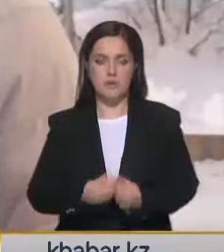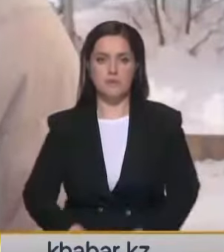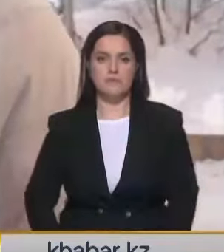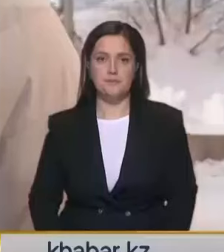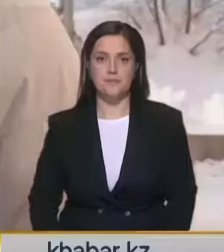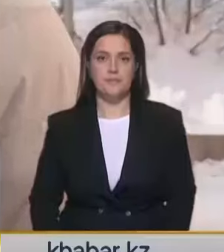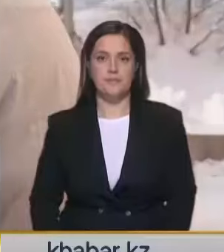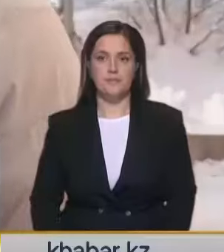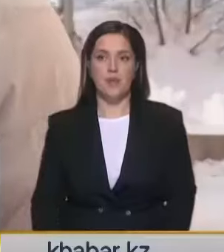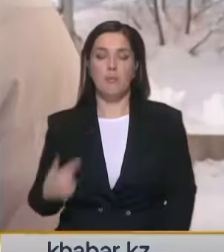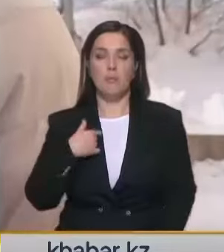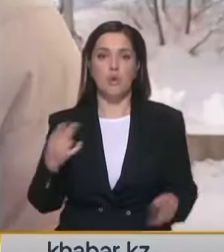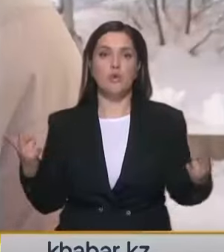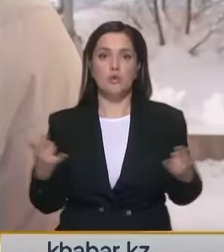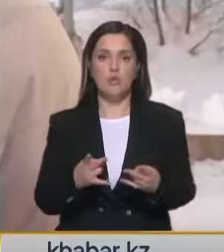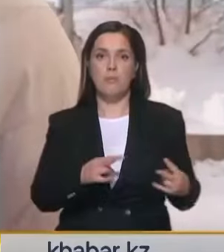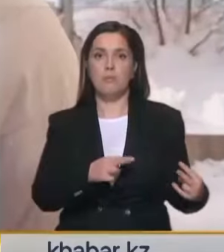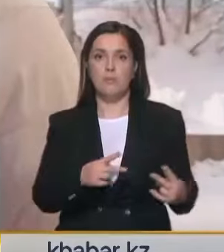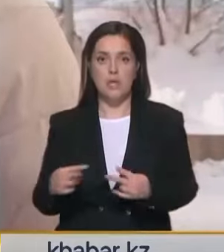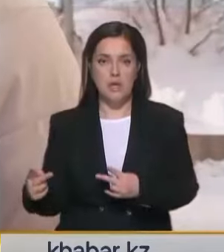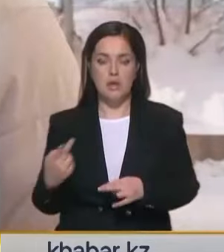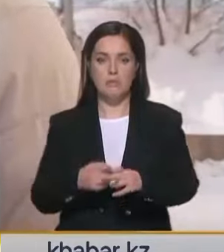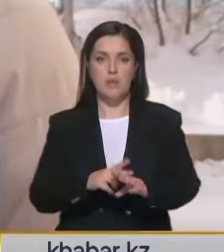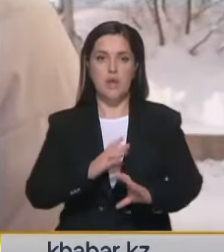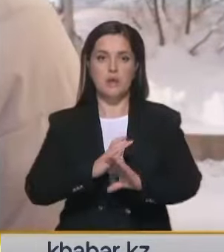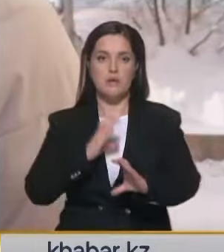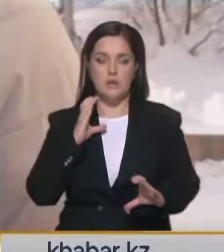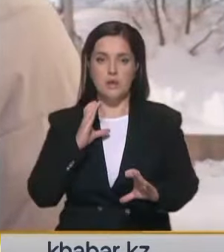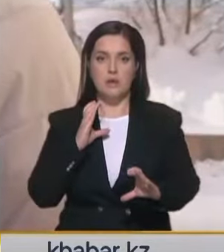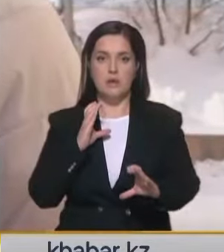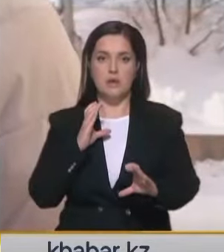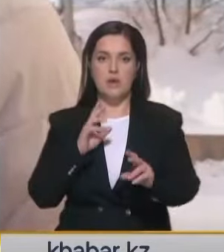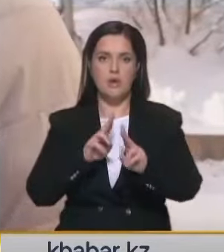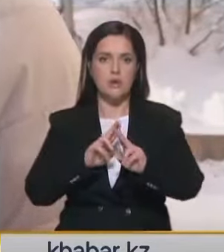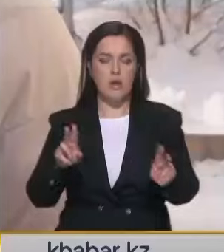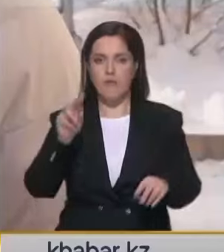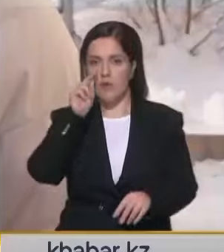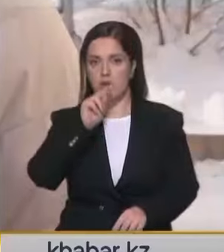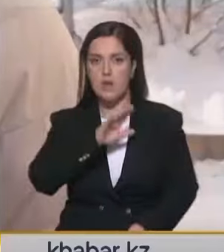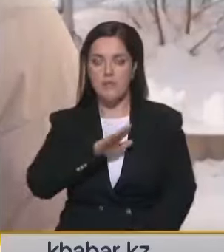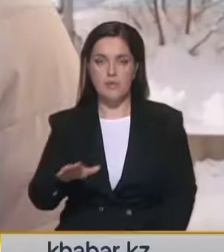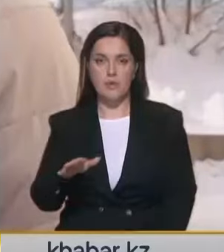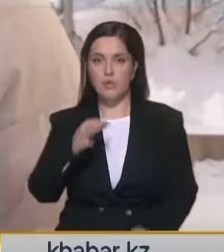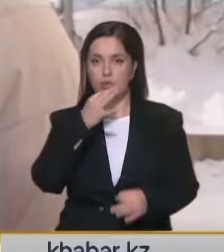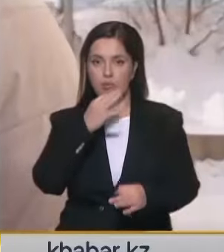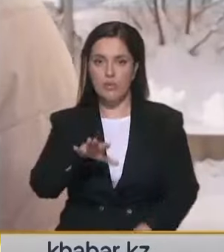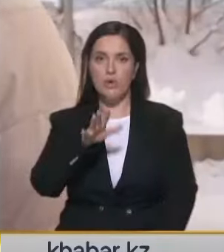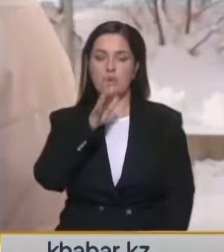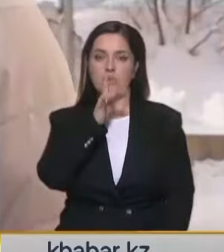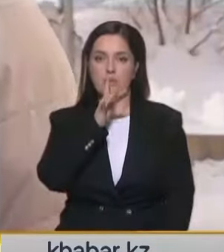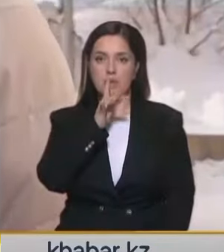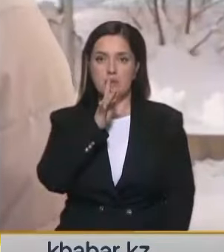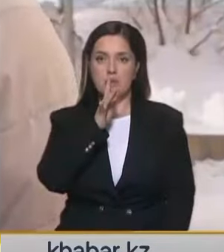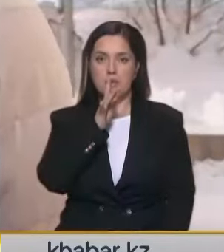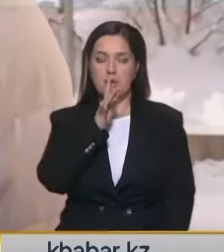нам сети нужно менять. Тут никого не обвинишь, потому что в любой момент,